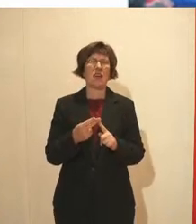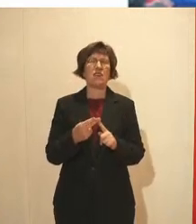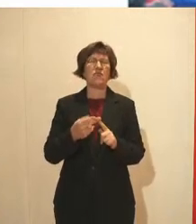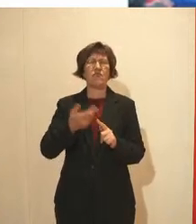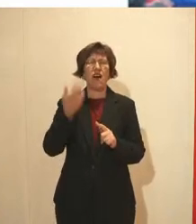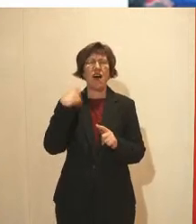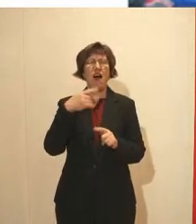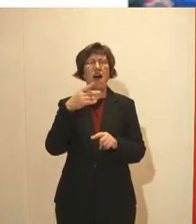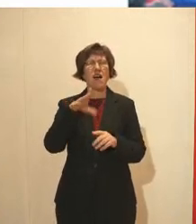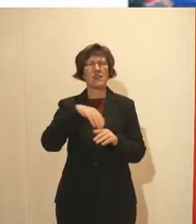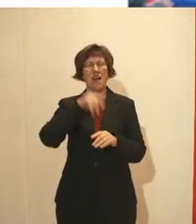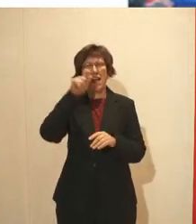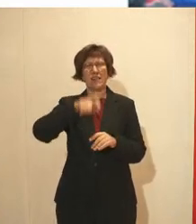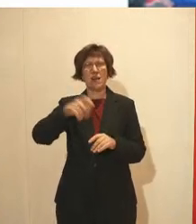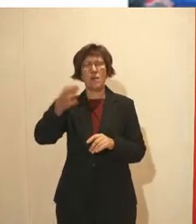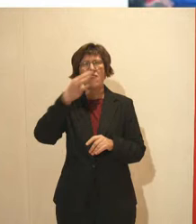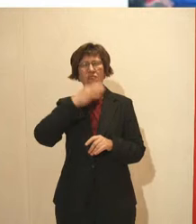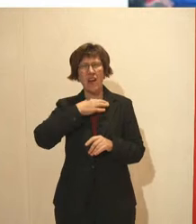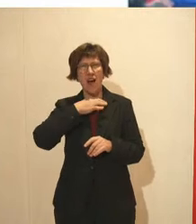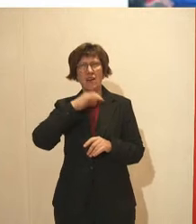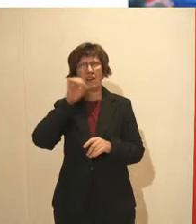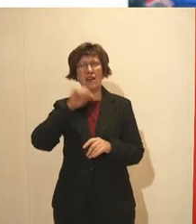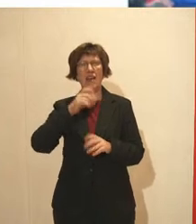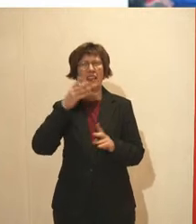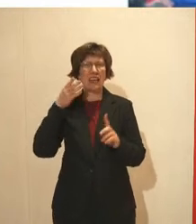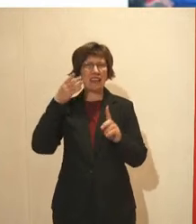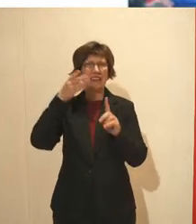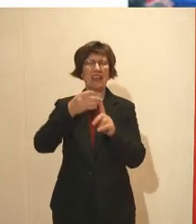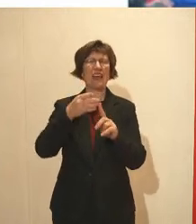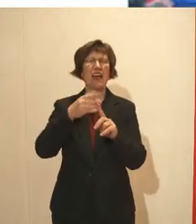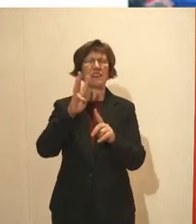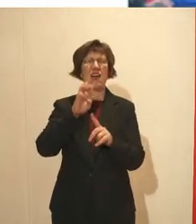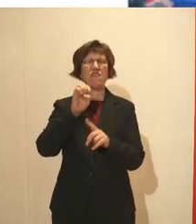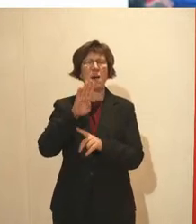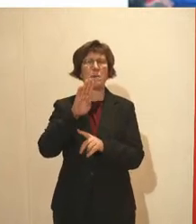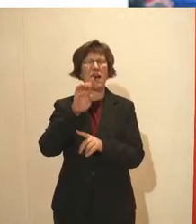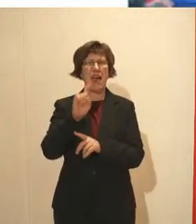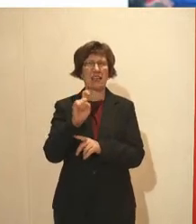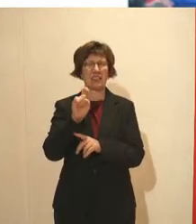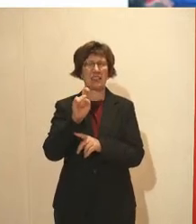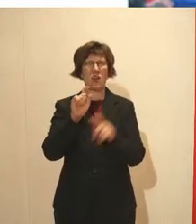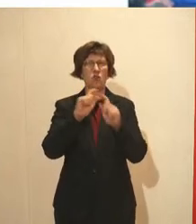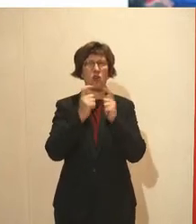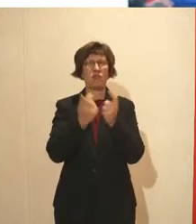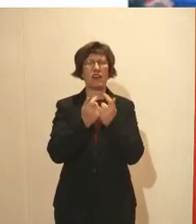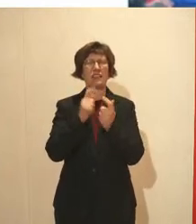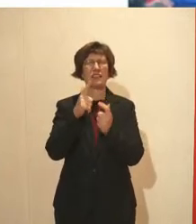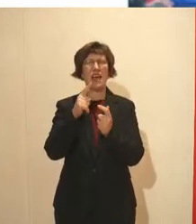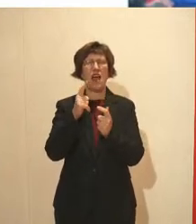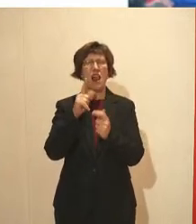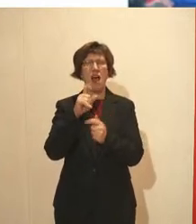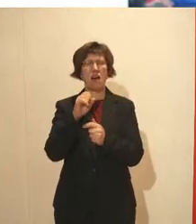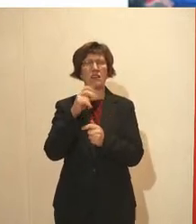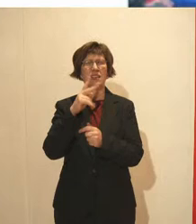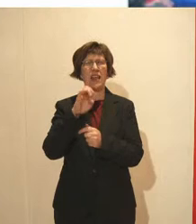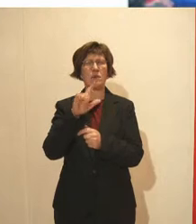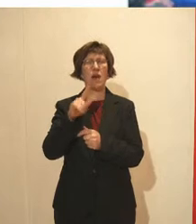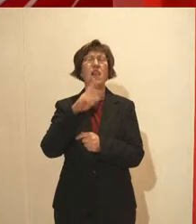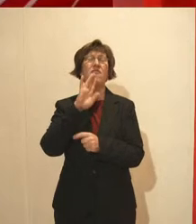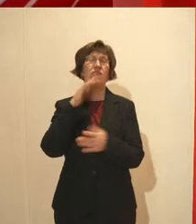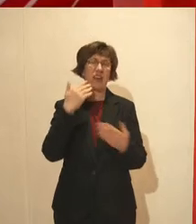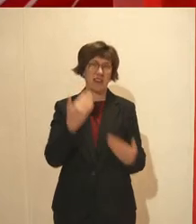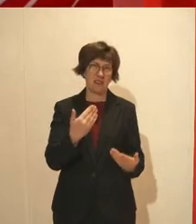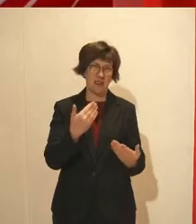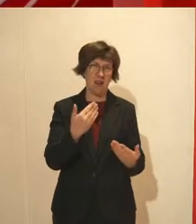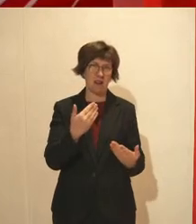hat ein teilnehmer eine frage stellen können direkt in einem der sechs konferenzen an lars klingbeil und sich hier auf twitter dafür bedankt und